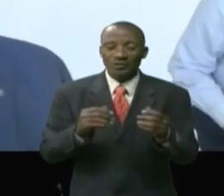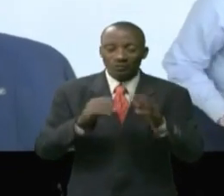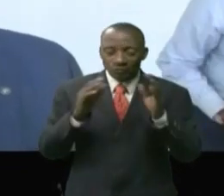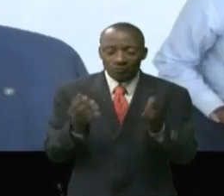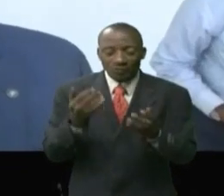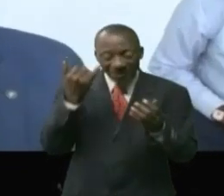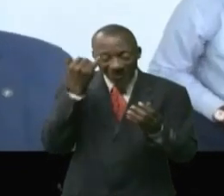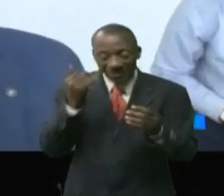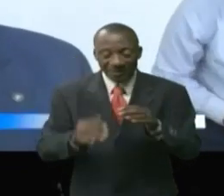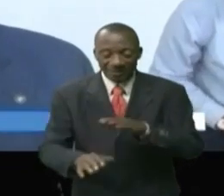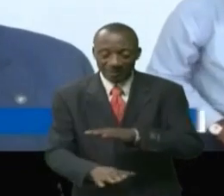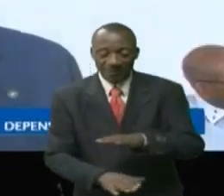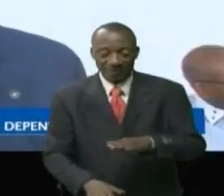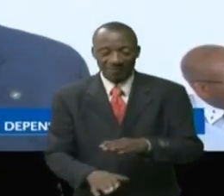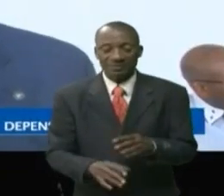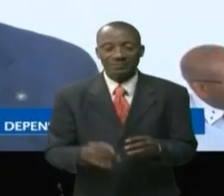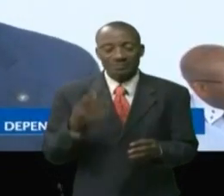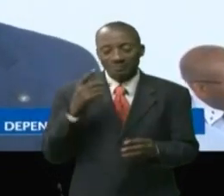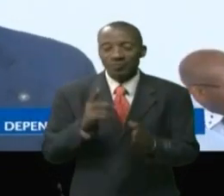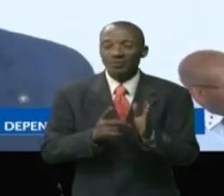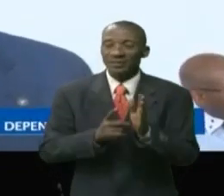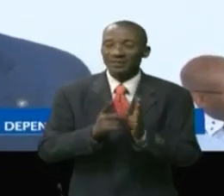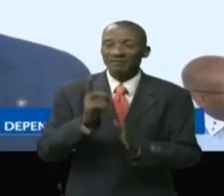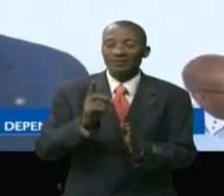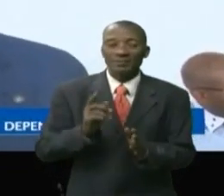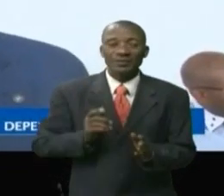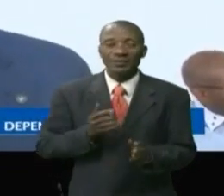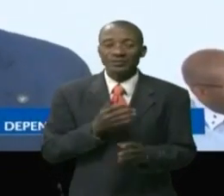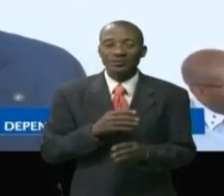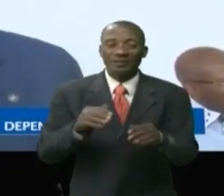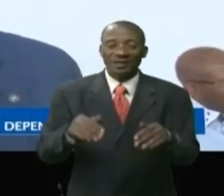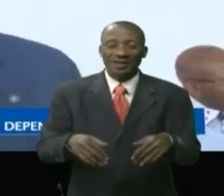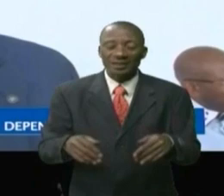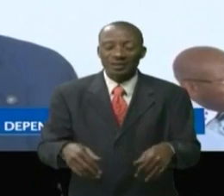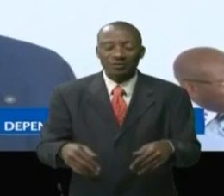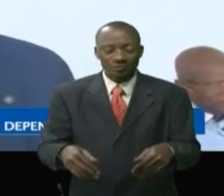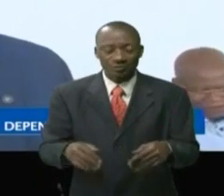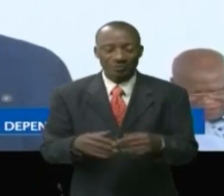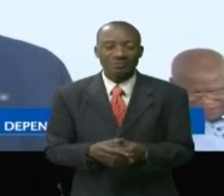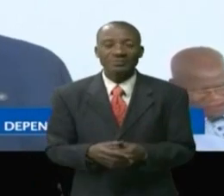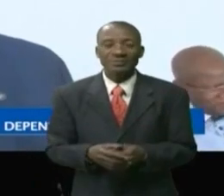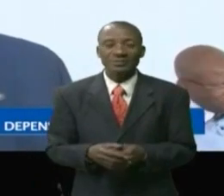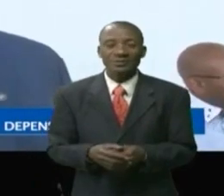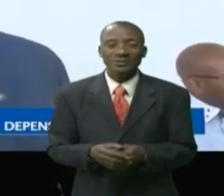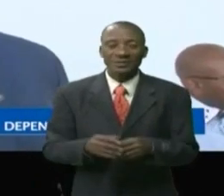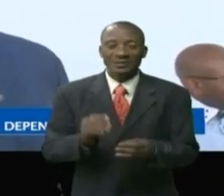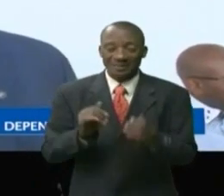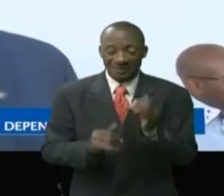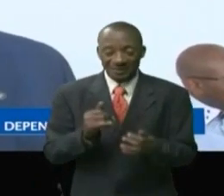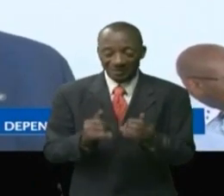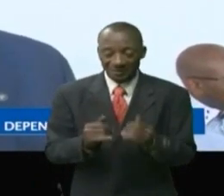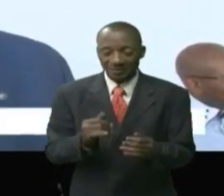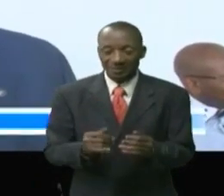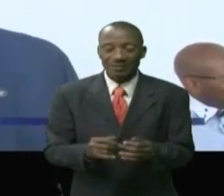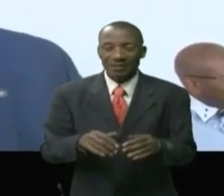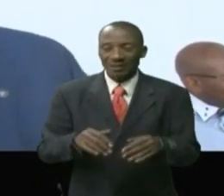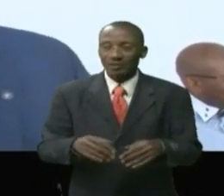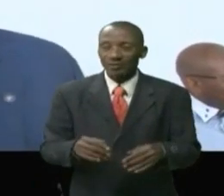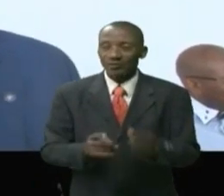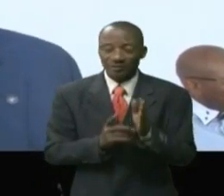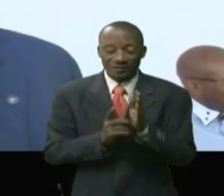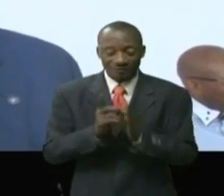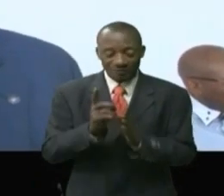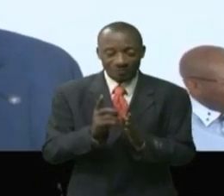qu'après on puisse exécuter cela donc notre objectif c'est que les recommandations que nous allons faire pour améliorer le budget dans l'optique d'une